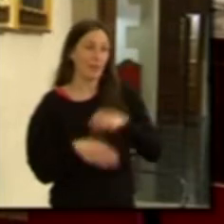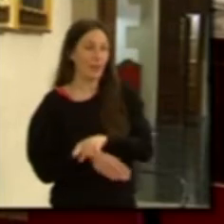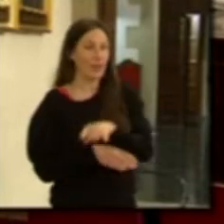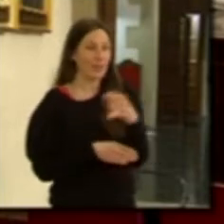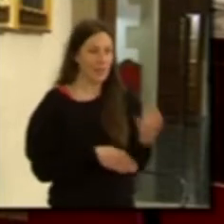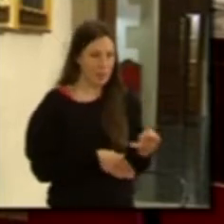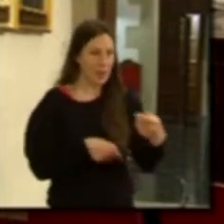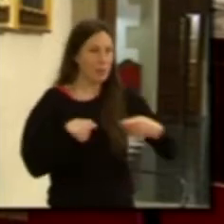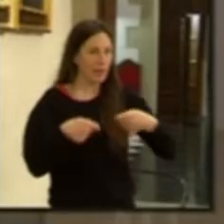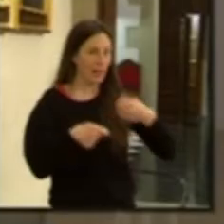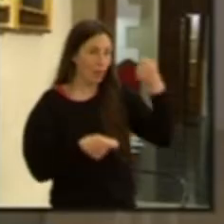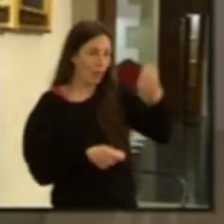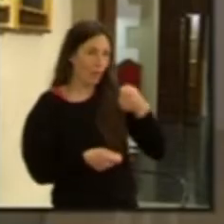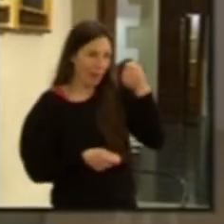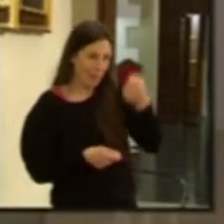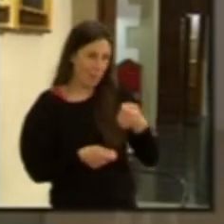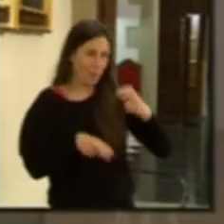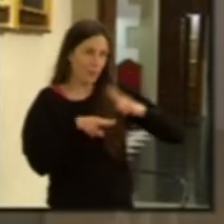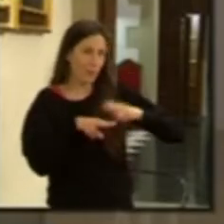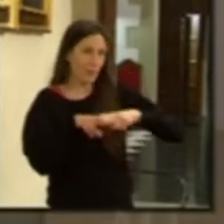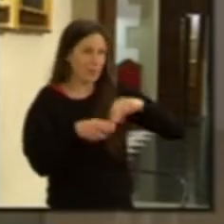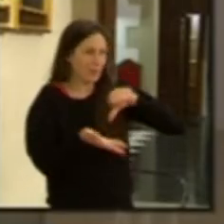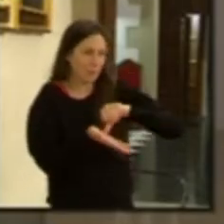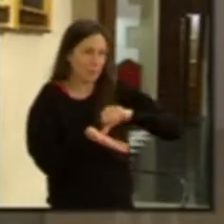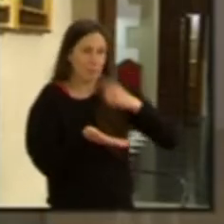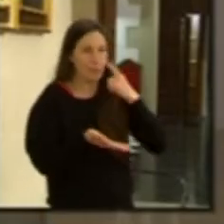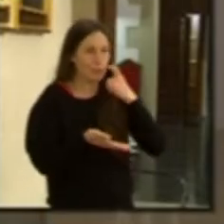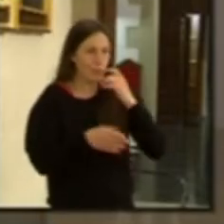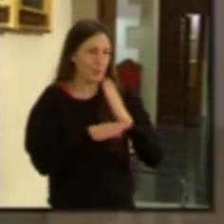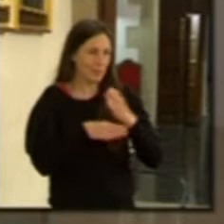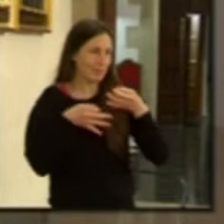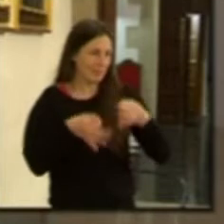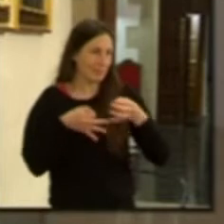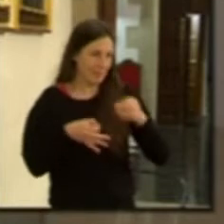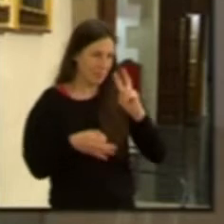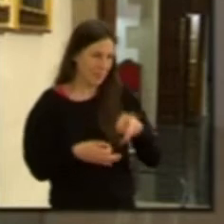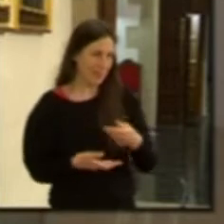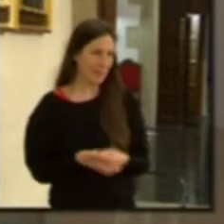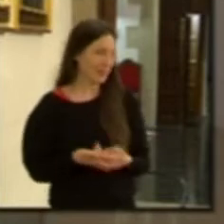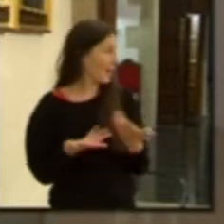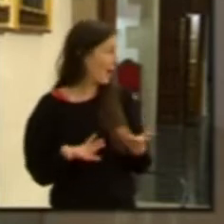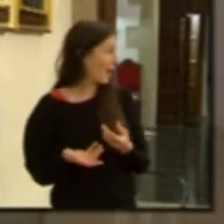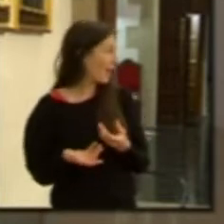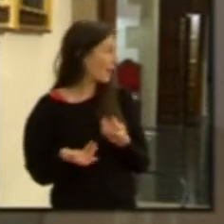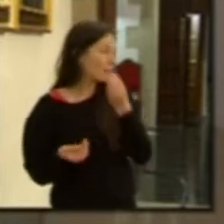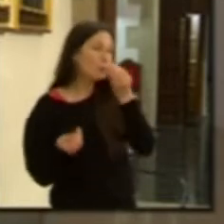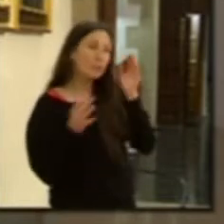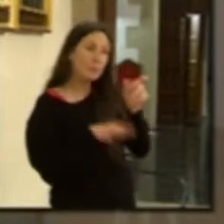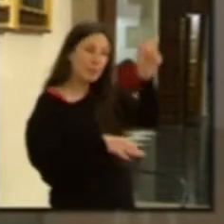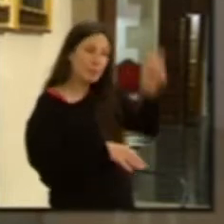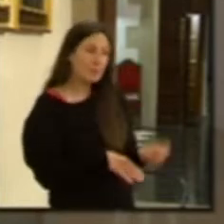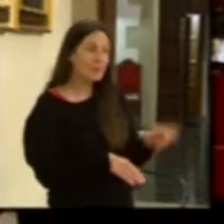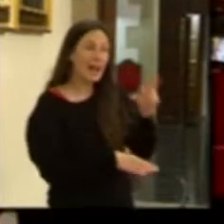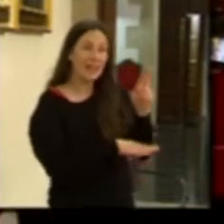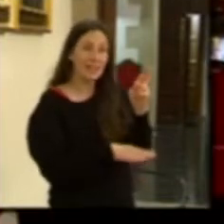de Mercat del Ram, la gran festa doncs, de la nostra ciutat. I passo la paraula doncs, al regidor Titi Roca com a president de Fires i Mercats de la